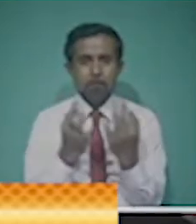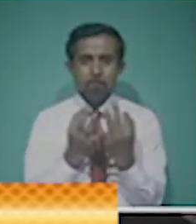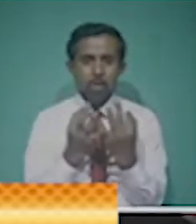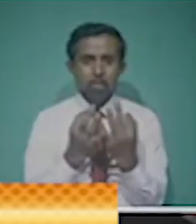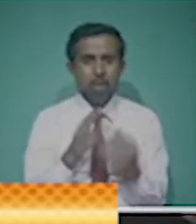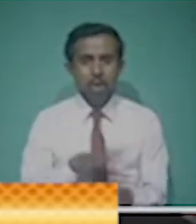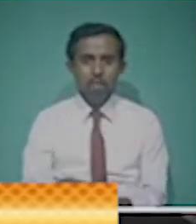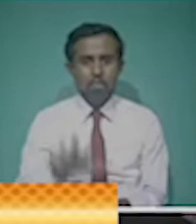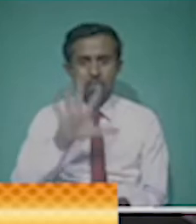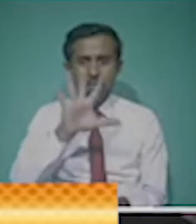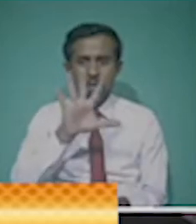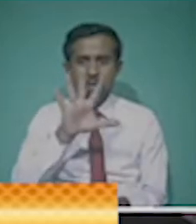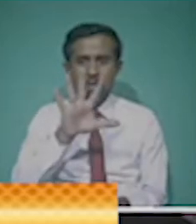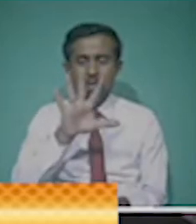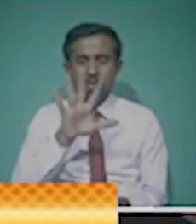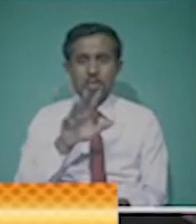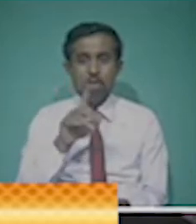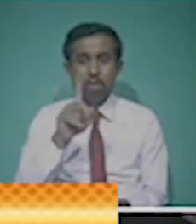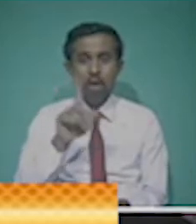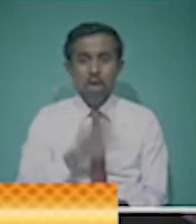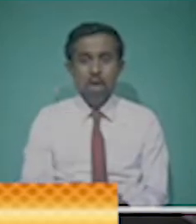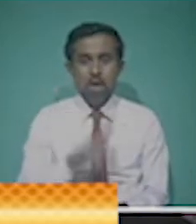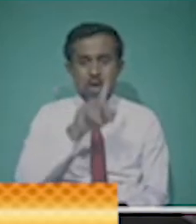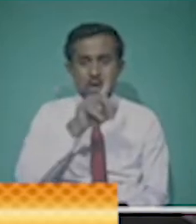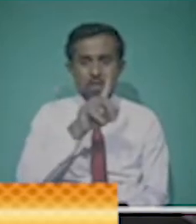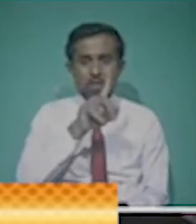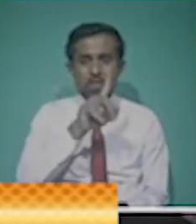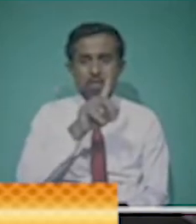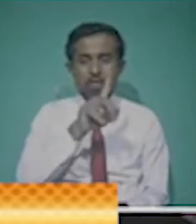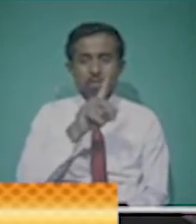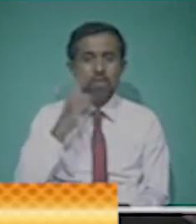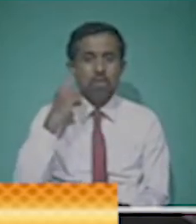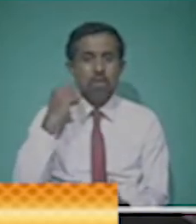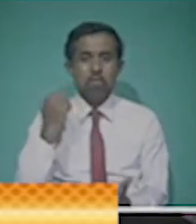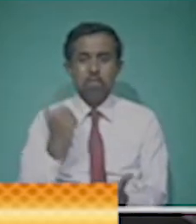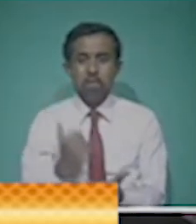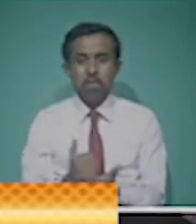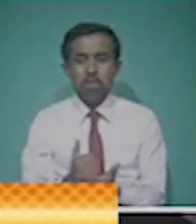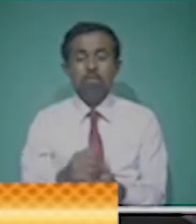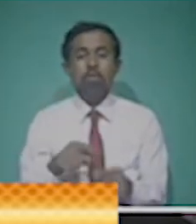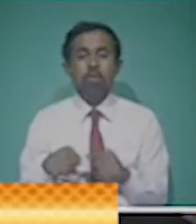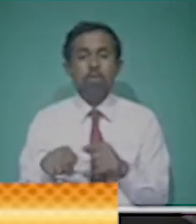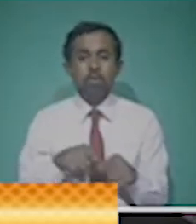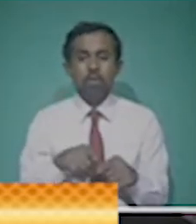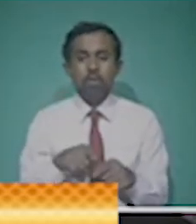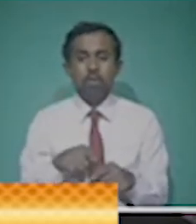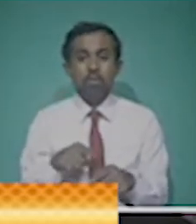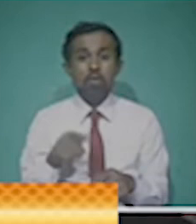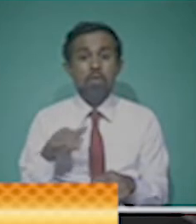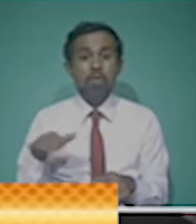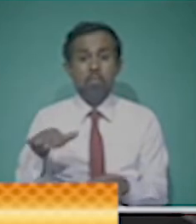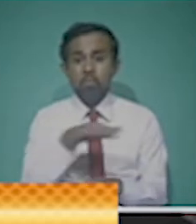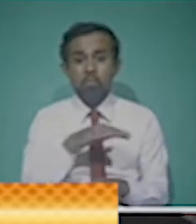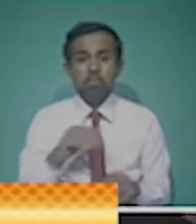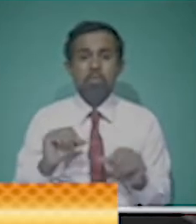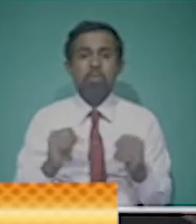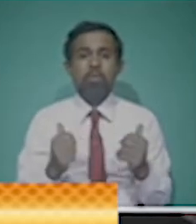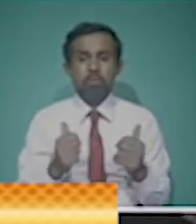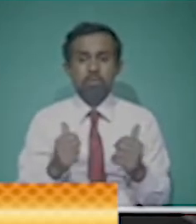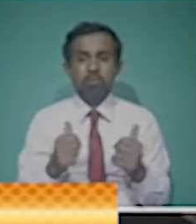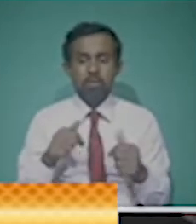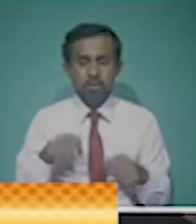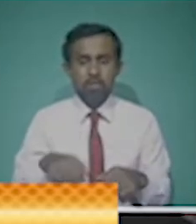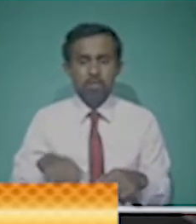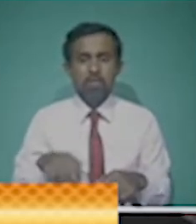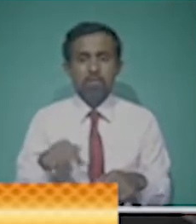இலங்கையிலே இன்று 4-5 சமுதாயங்கள் இருக்கின்றன. சிங்கள மக்கள் இருக்கின்றார்கள், முஸ்லீம் மக்கள் இருக்கின்றார்கள், வடகிழக்கு மக்கள் இருக்கின்றார்கள், பெருந்தோட்ட மக்கள் இருக்கின்றார்கள்.